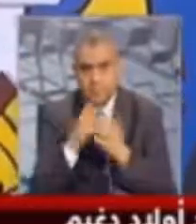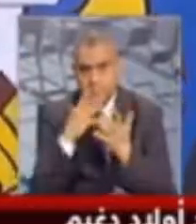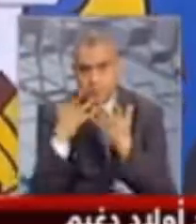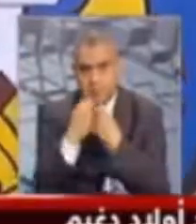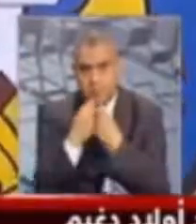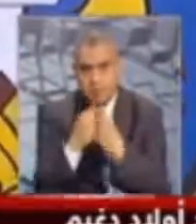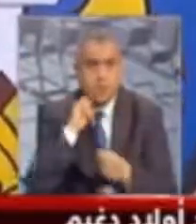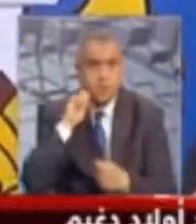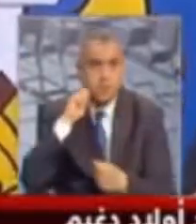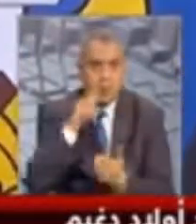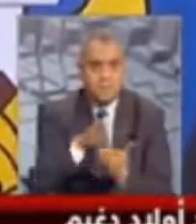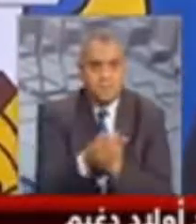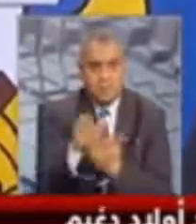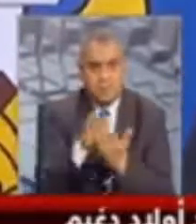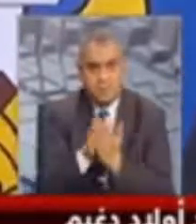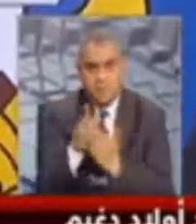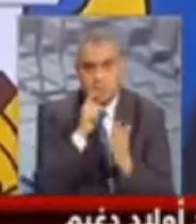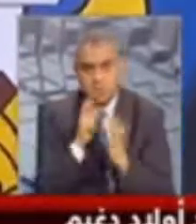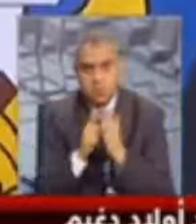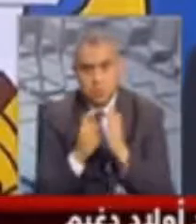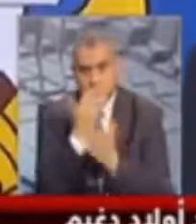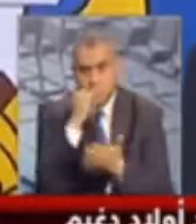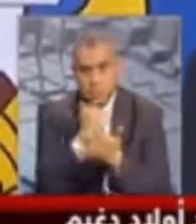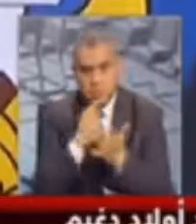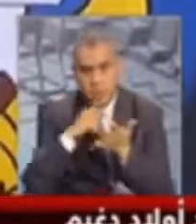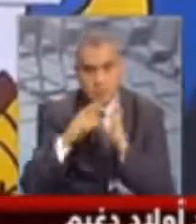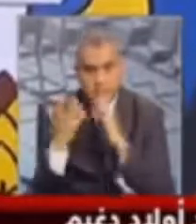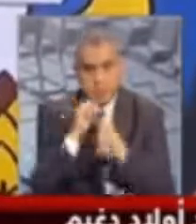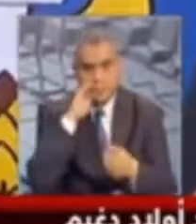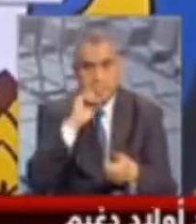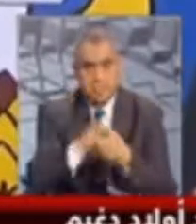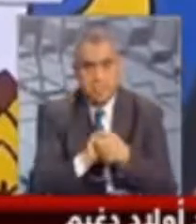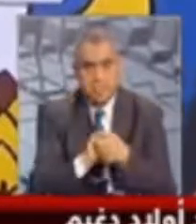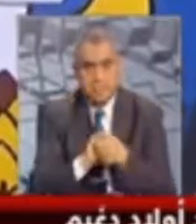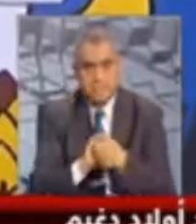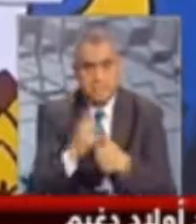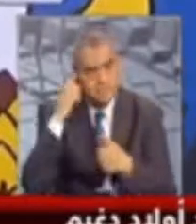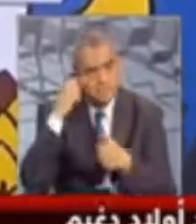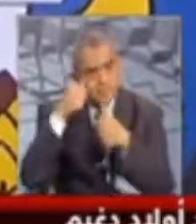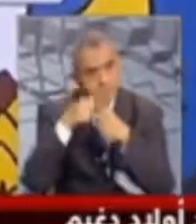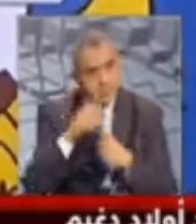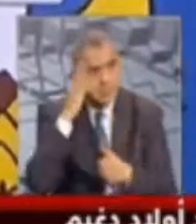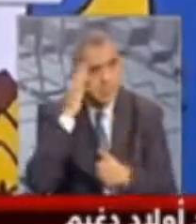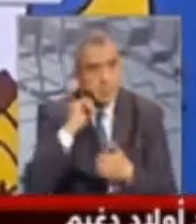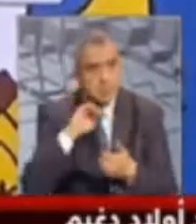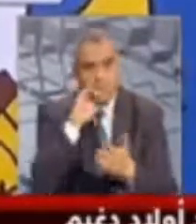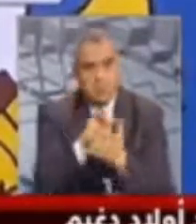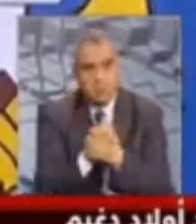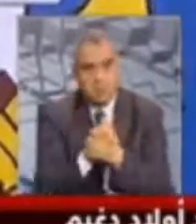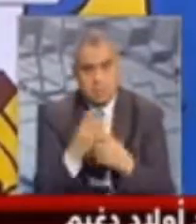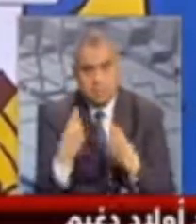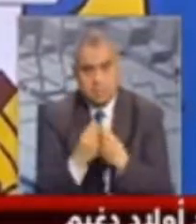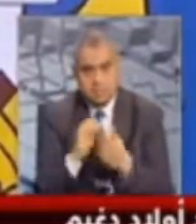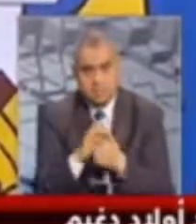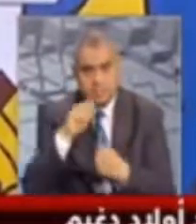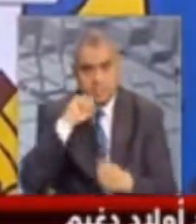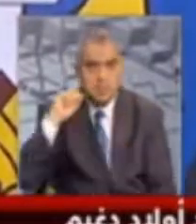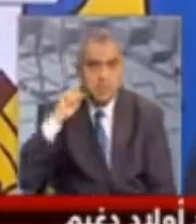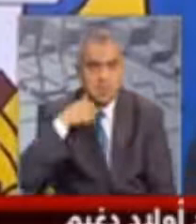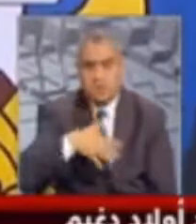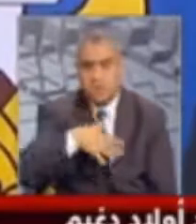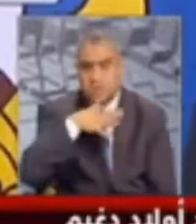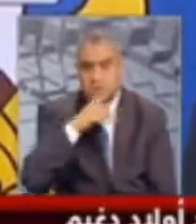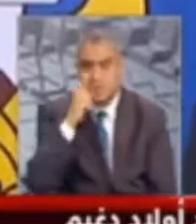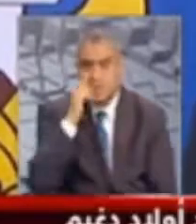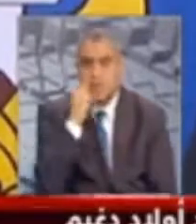أبناء مطروح قديما وحديثا بهذا الوطن العزيز. وأيضا سعيد بوجود الزميل العزيز معالي الشيخ نصر